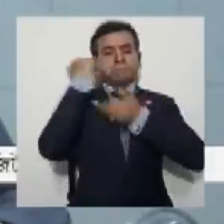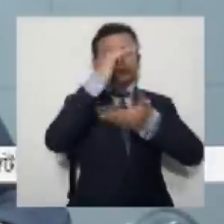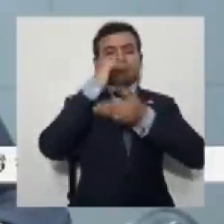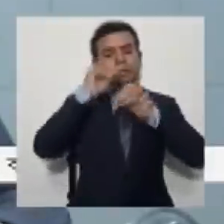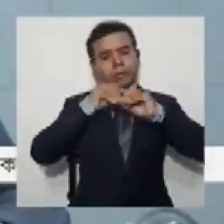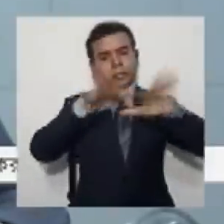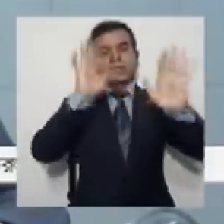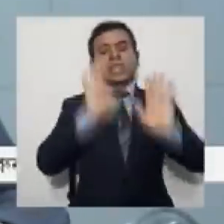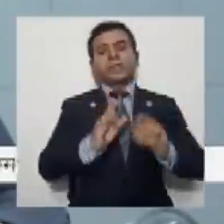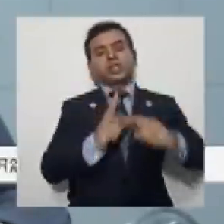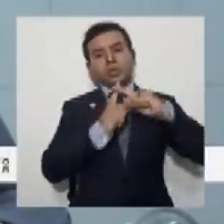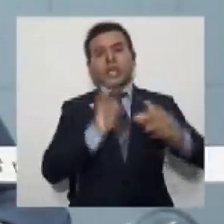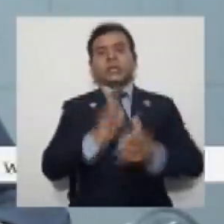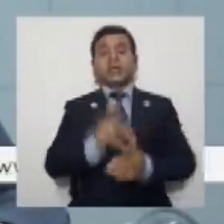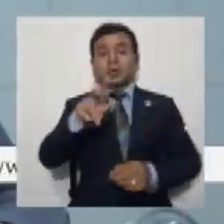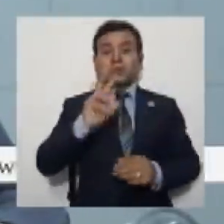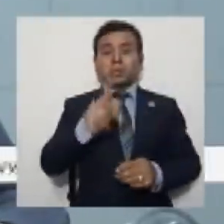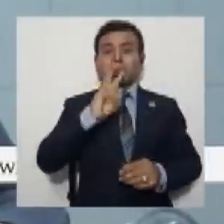তৈরি করছে এবং ওই হাসপাতালগুলোতে